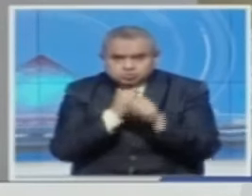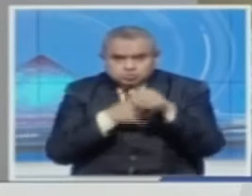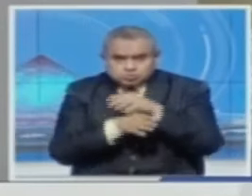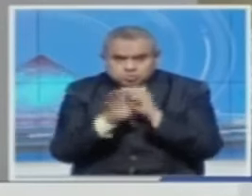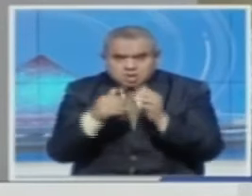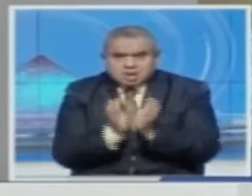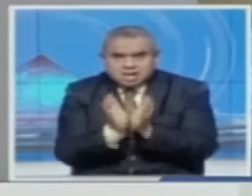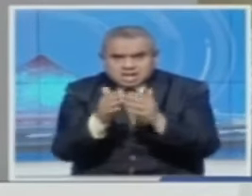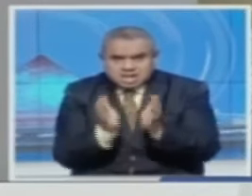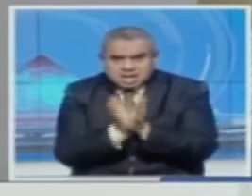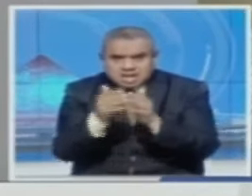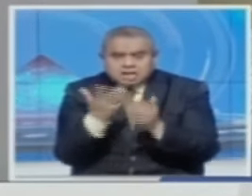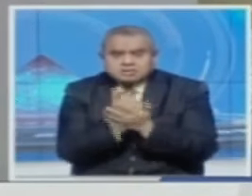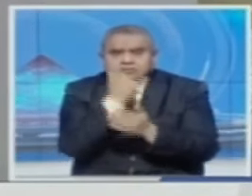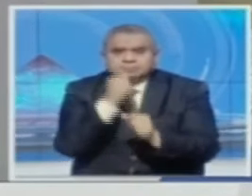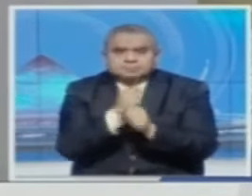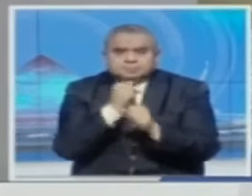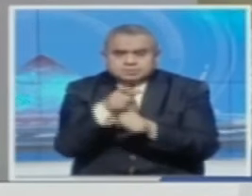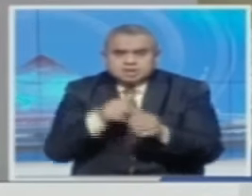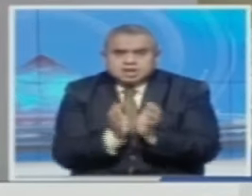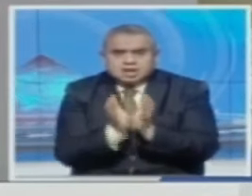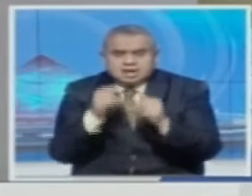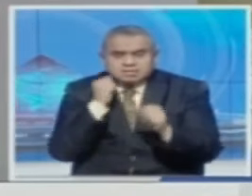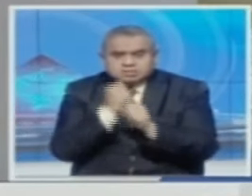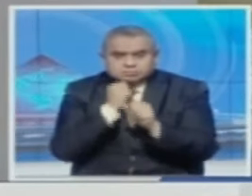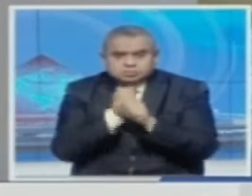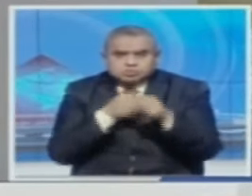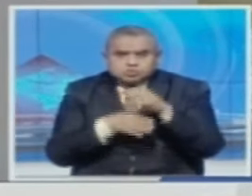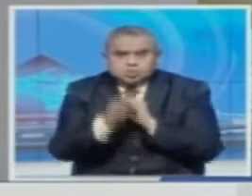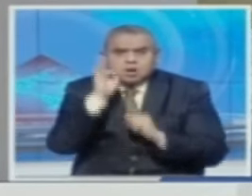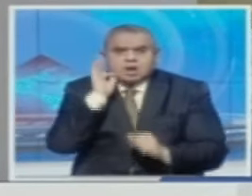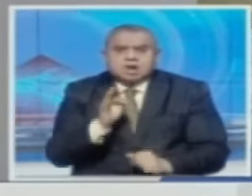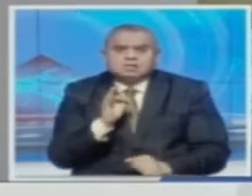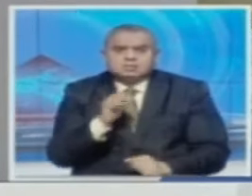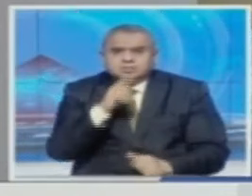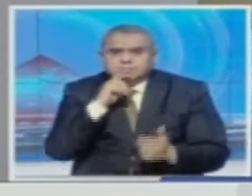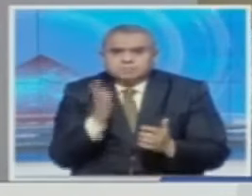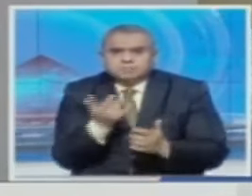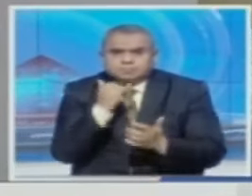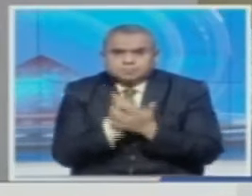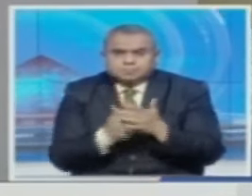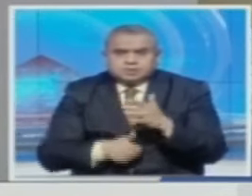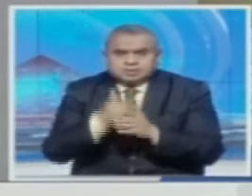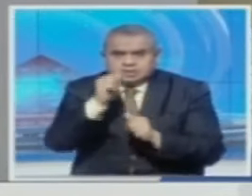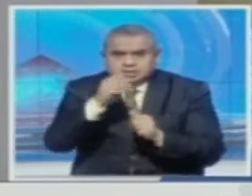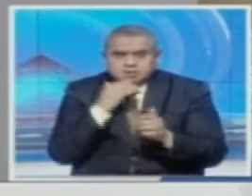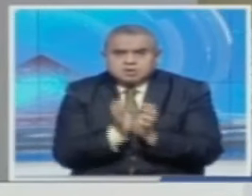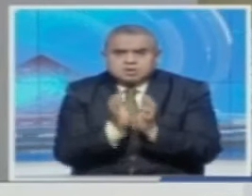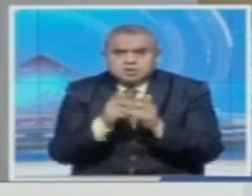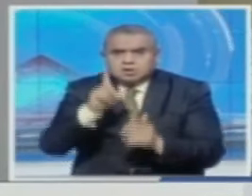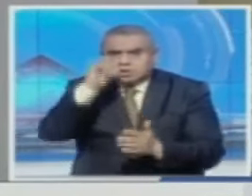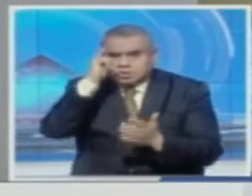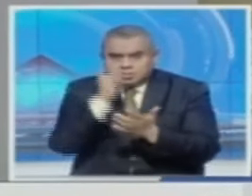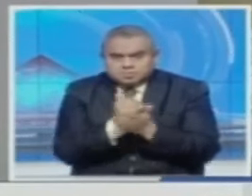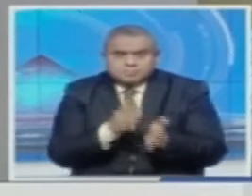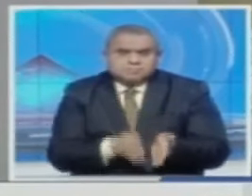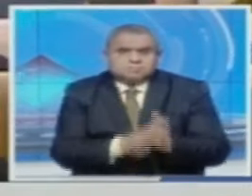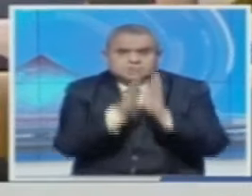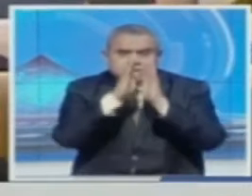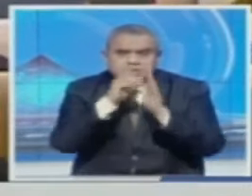في التبرع للأحزاب، ولكن بشرط أن يكون الشخص المتبرع للحزب شخص مصري خالص